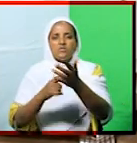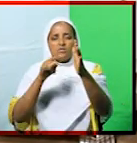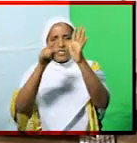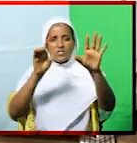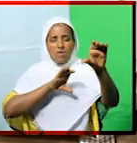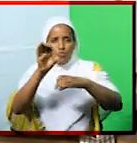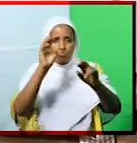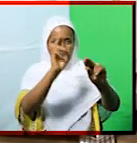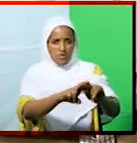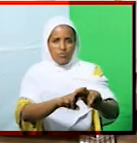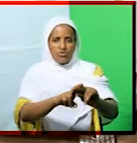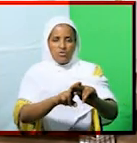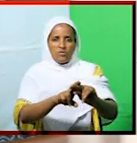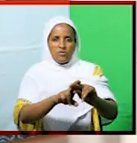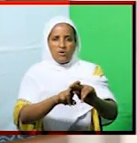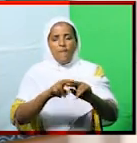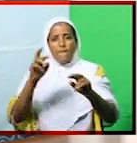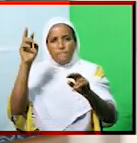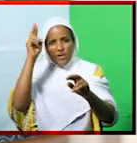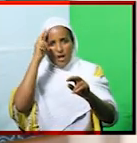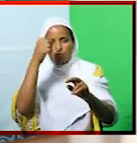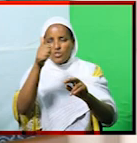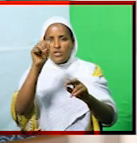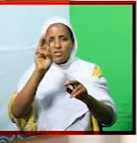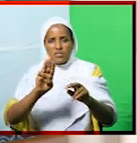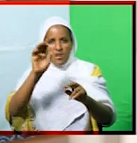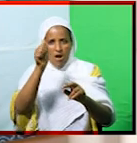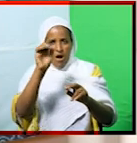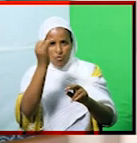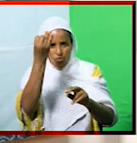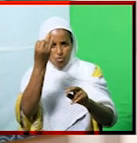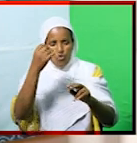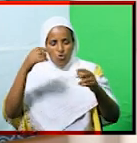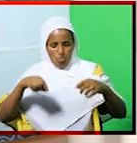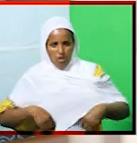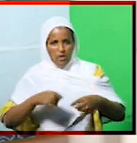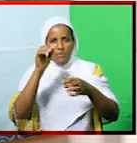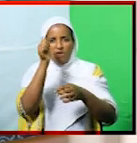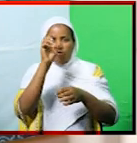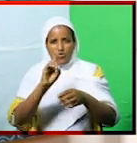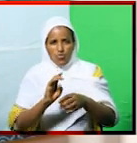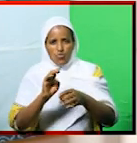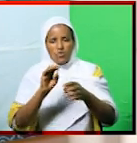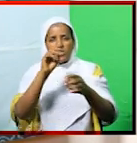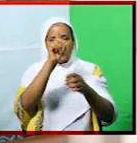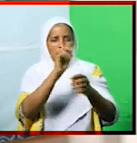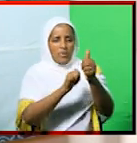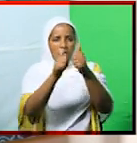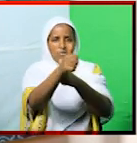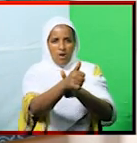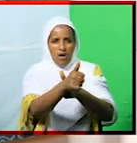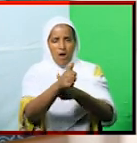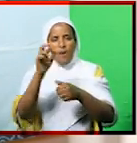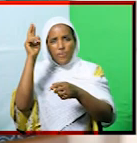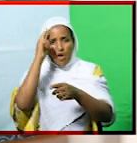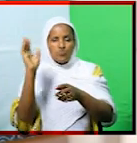በላይም አልቦም ታይቴነ ወአልቦም ላይሌነ አልቦ ሰማይ ዘያገምረን ወአልቦ ምድር ዘይጸውረን እስመ እበየ ሳህልነ ያአውዶ ለኩሉ